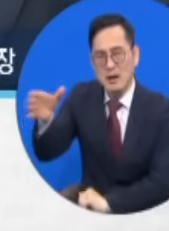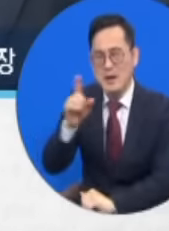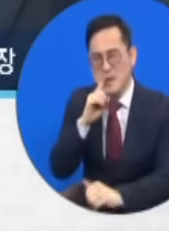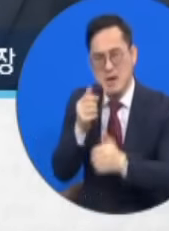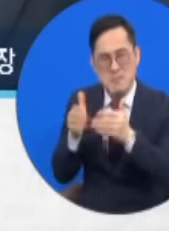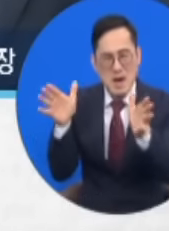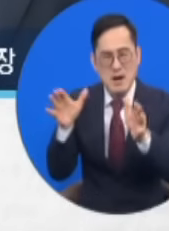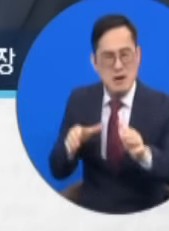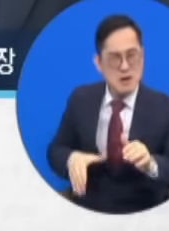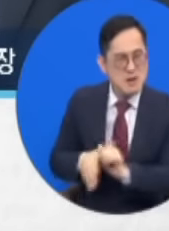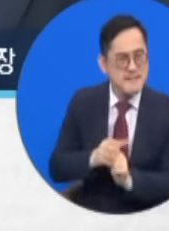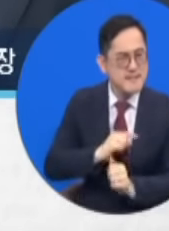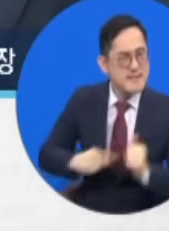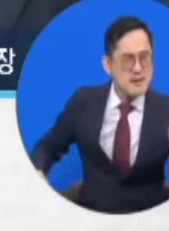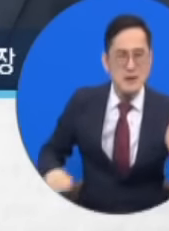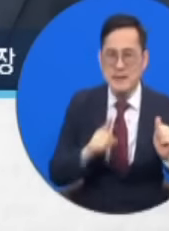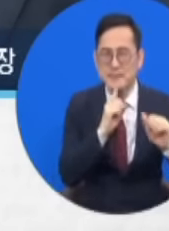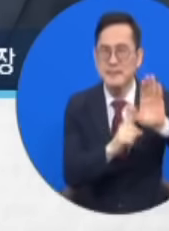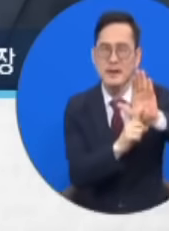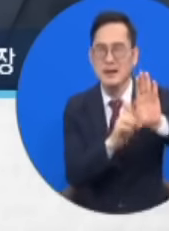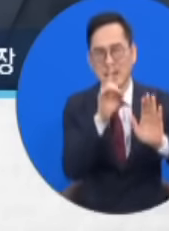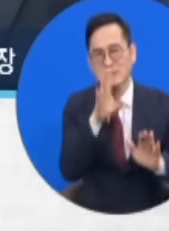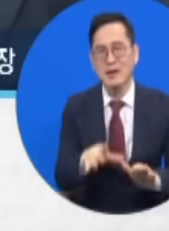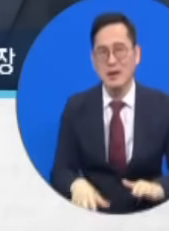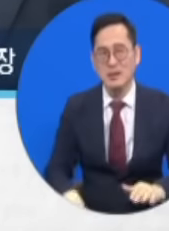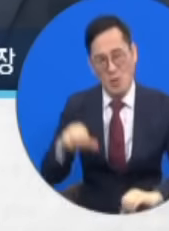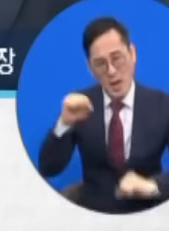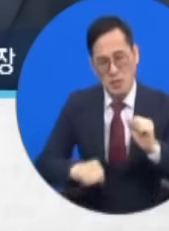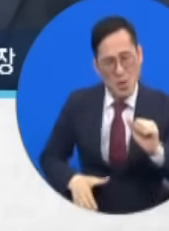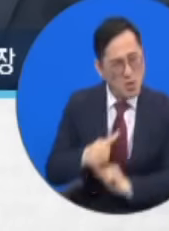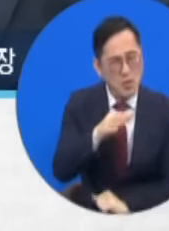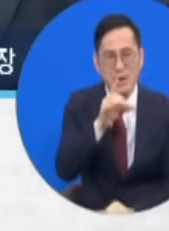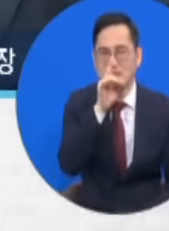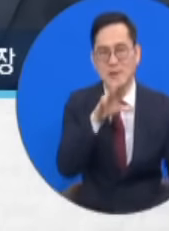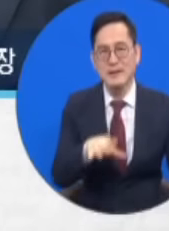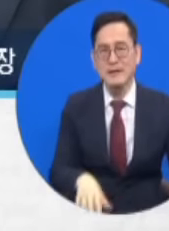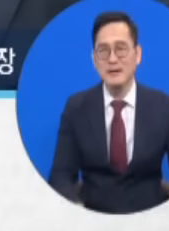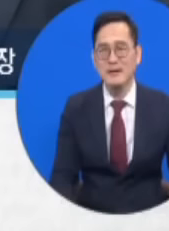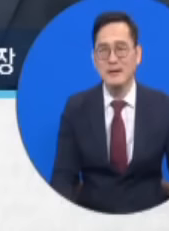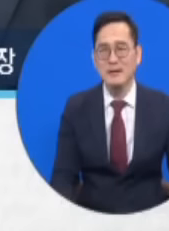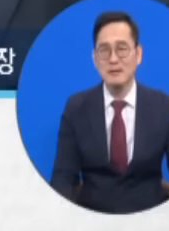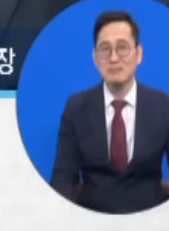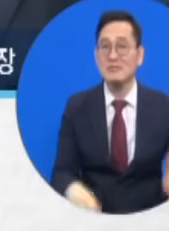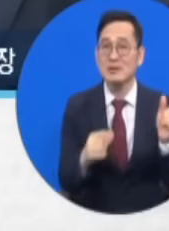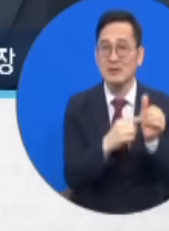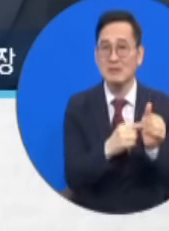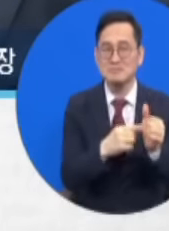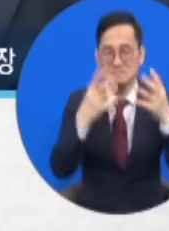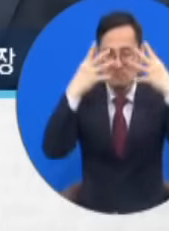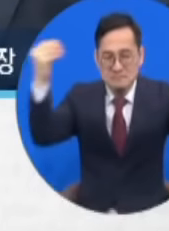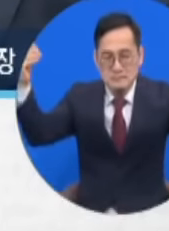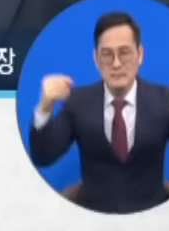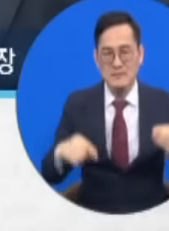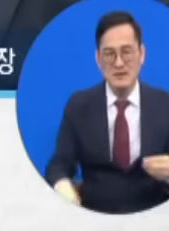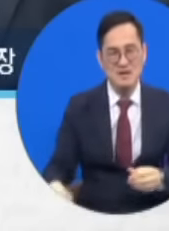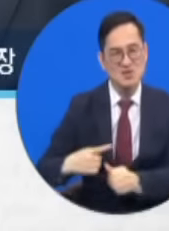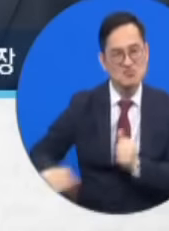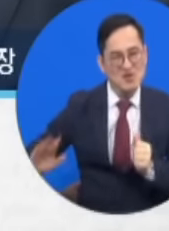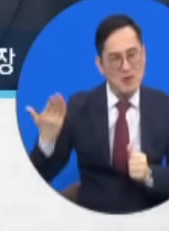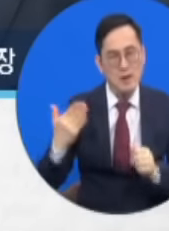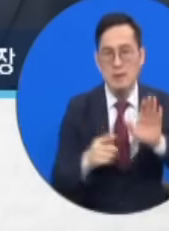봅니다. 예. 그런데 선거 막판에 더군다나 그 지역의 후보께서 공개된 장소에서 저렇게까지 표현했다는